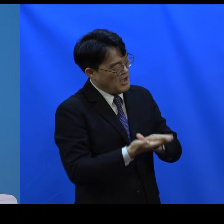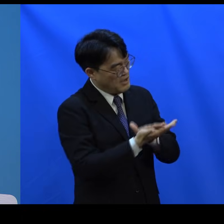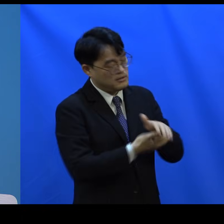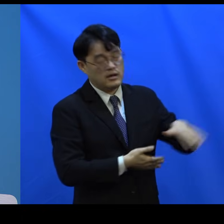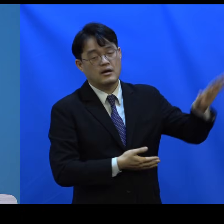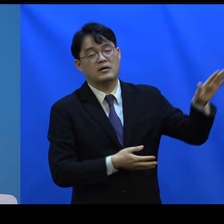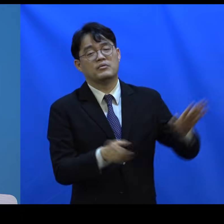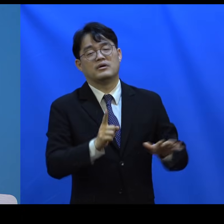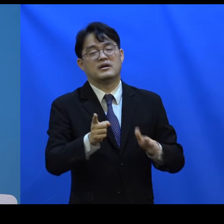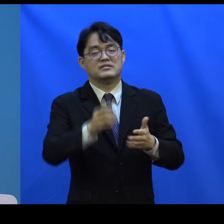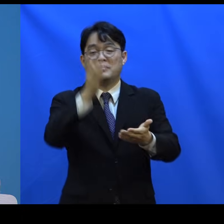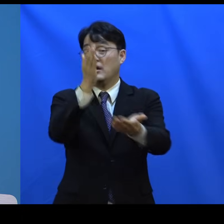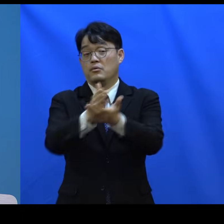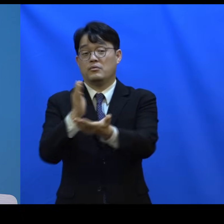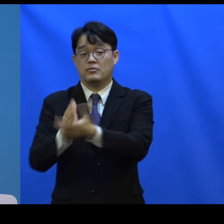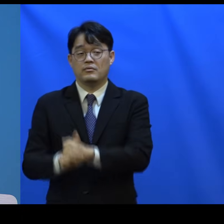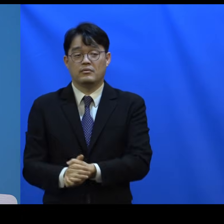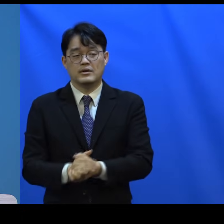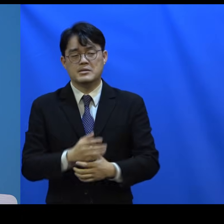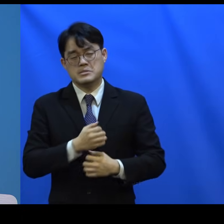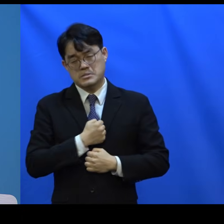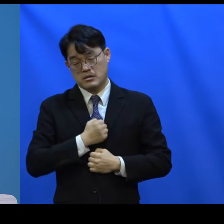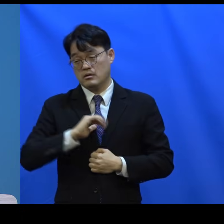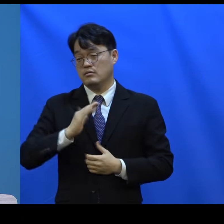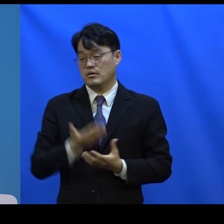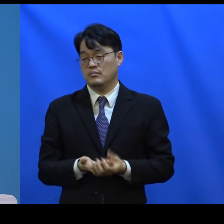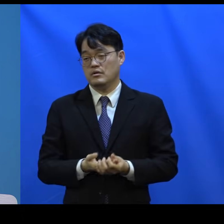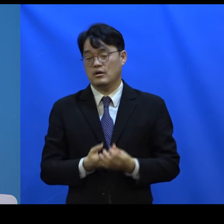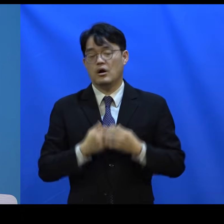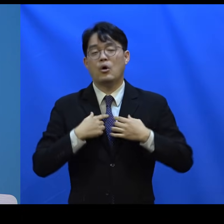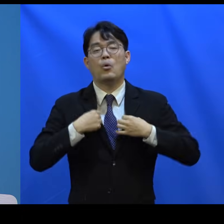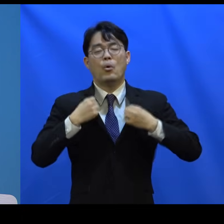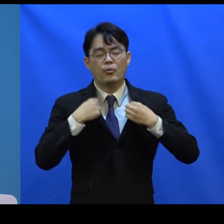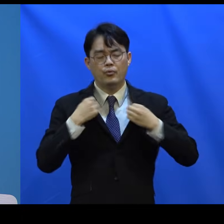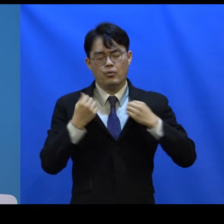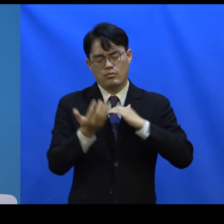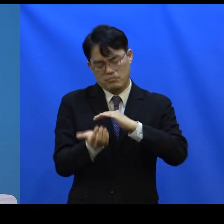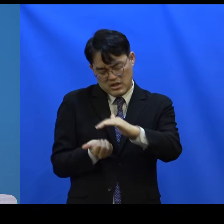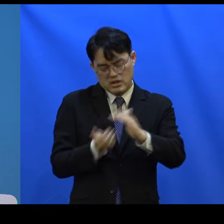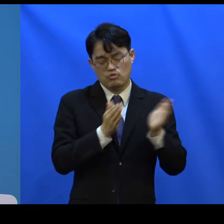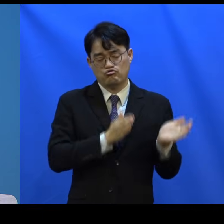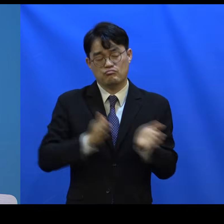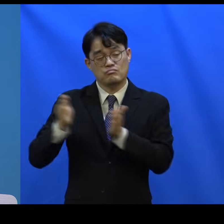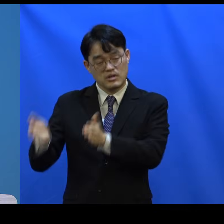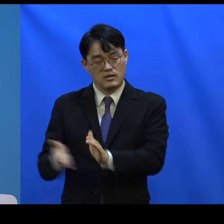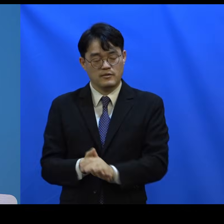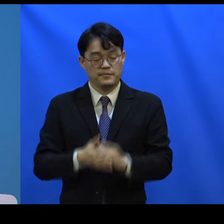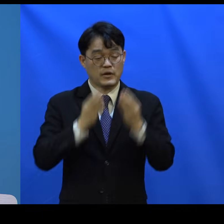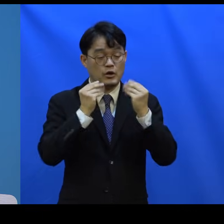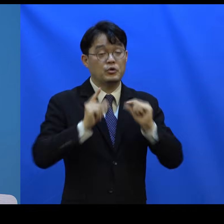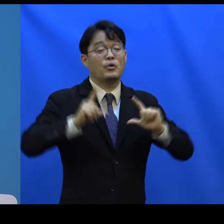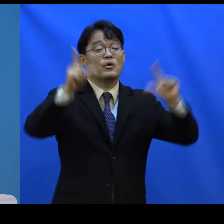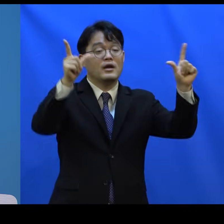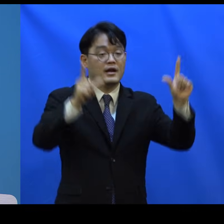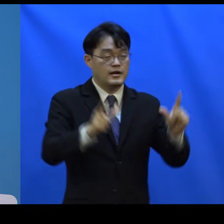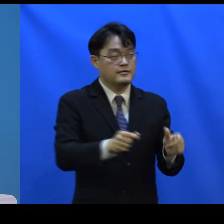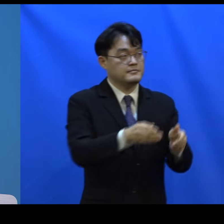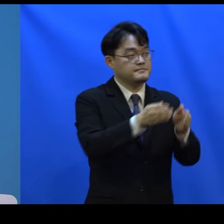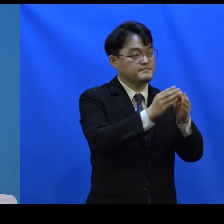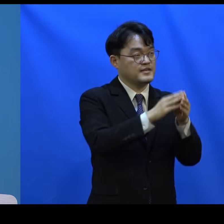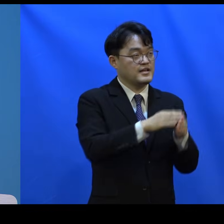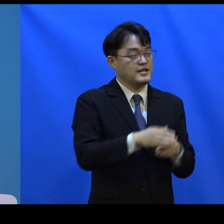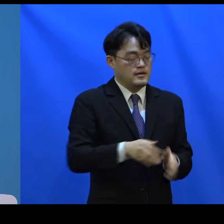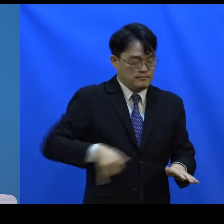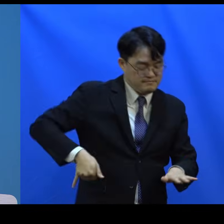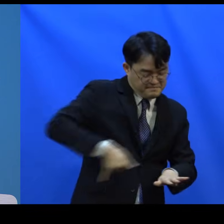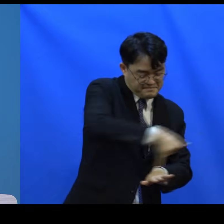토요일 날 다 준비해 놔야 돼요. 뭘 내일 입고 갈 건가 다 준비해 와야 돼요. 그래서 주일날 아침에 딱 입고 와야 고민 없이 나가야 돼요.